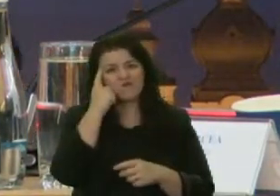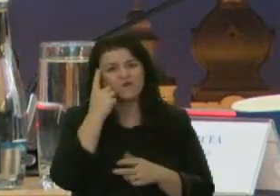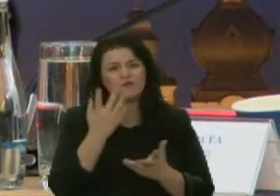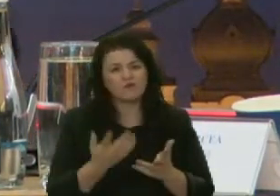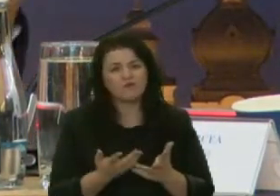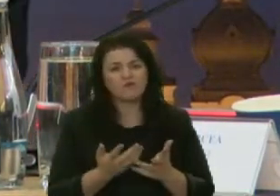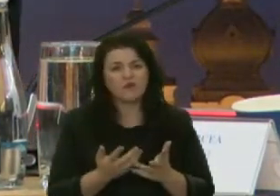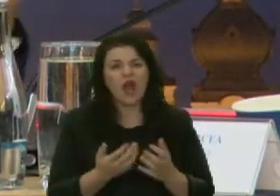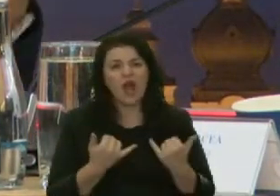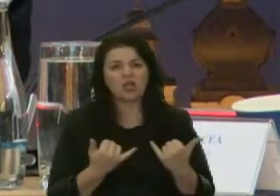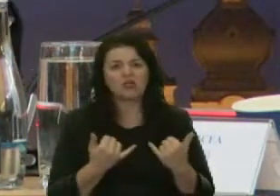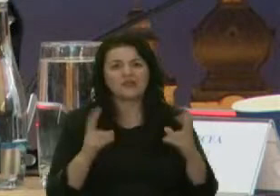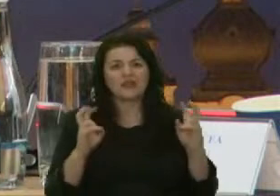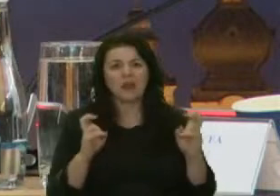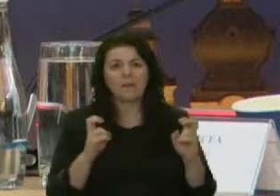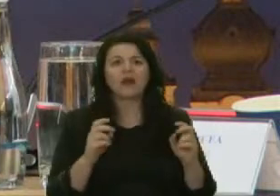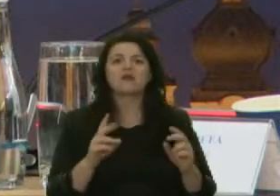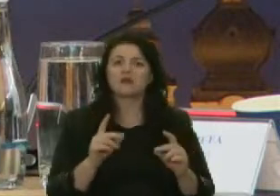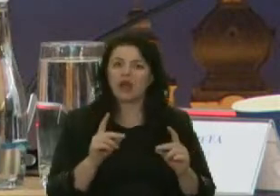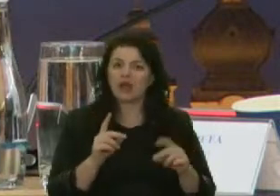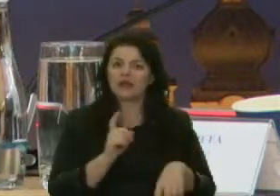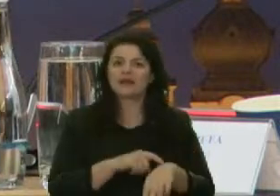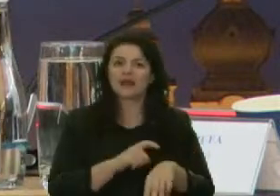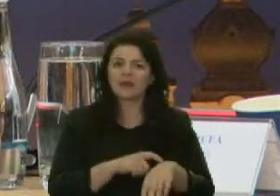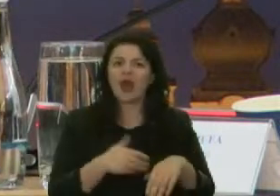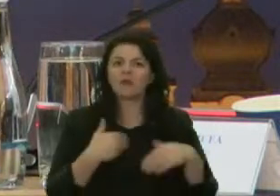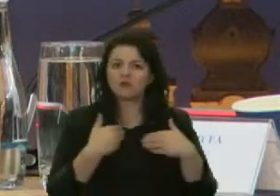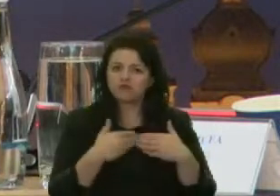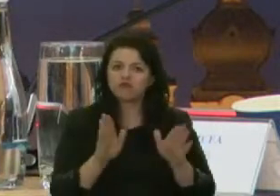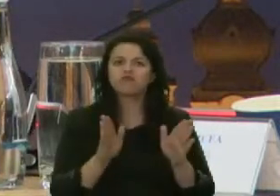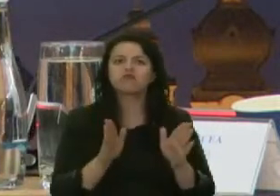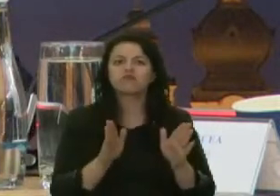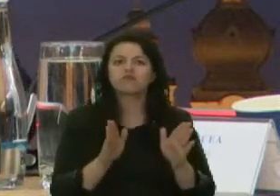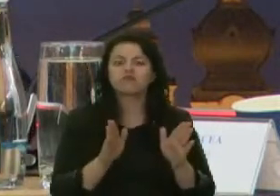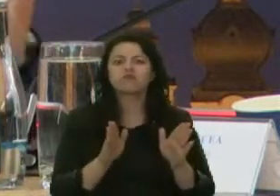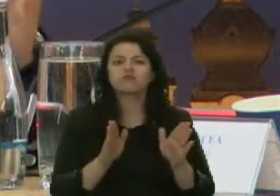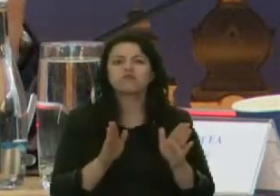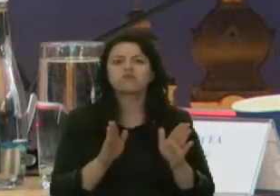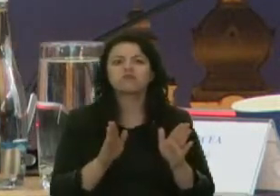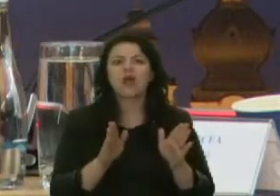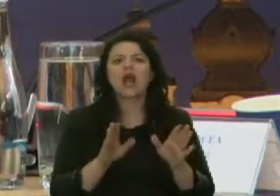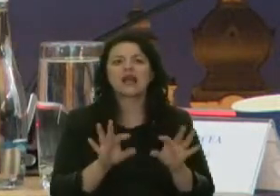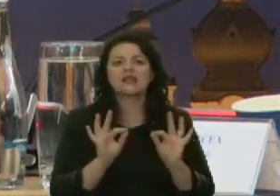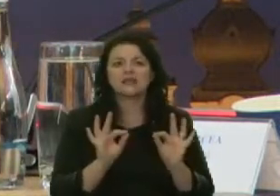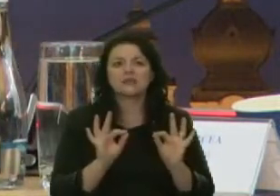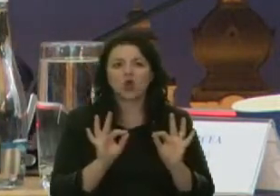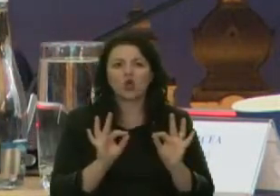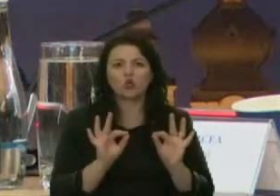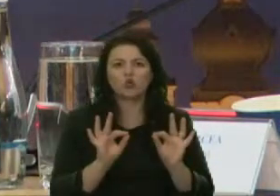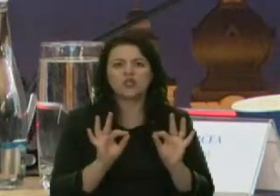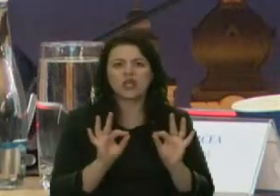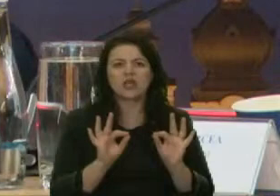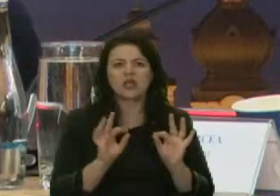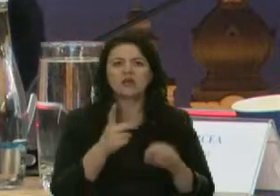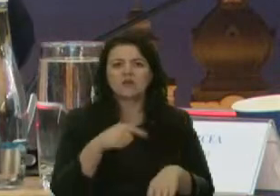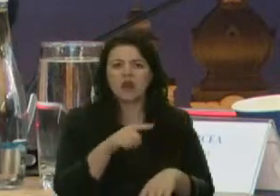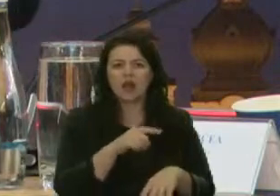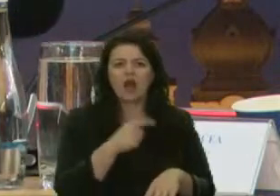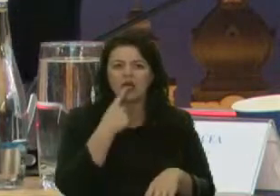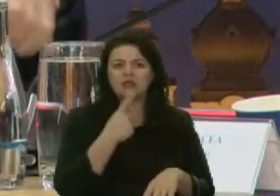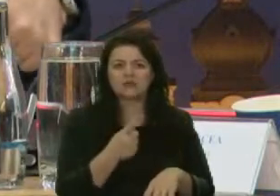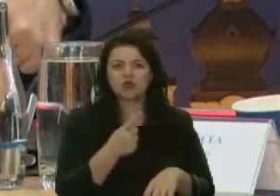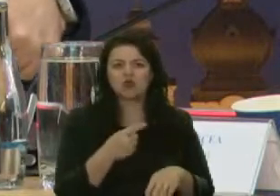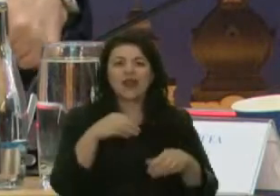atunci această temă repet mi a ridicat o din timp i am dat un verde Și sunt convins că vom găsi soluțiile pe care domnia sa le a înaintat în